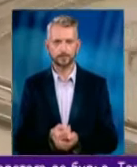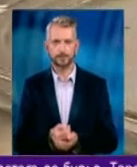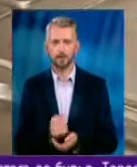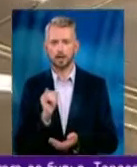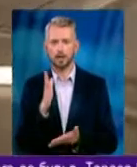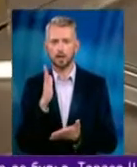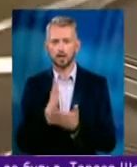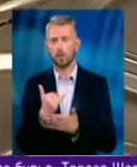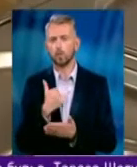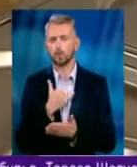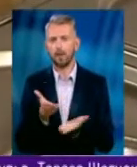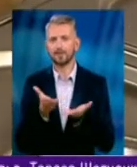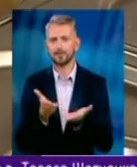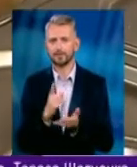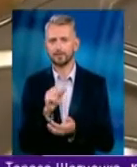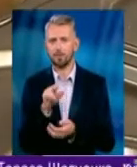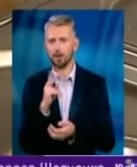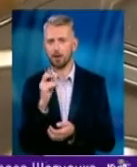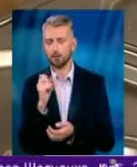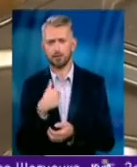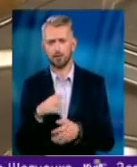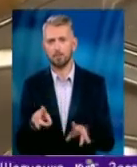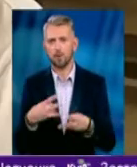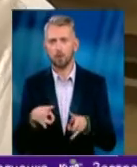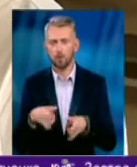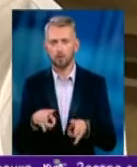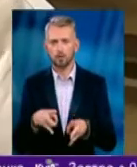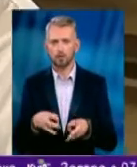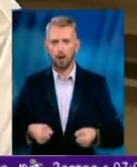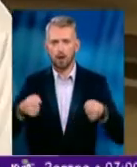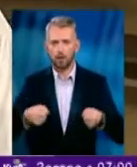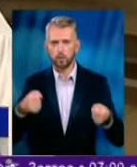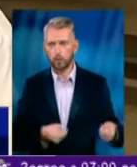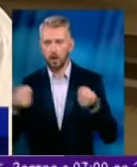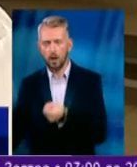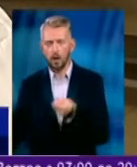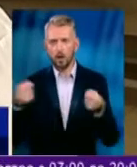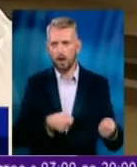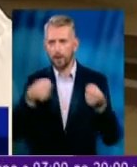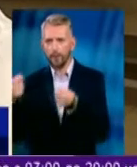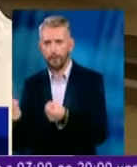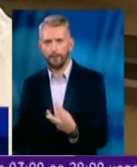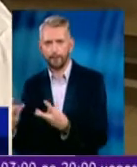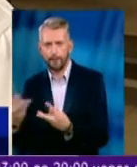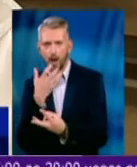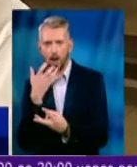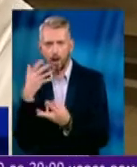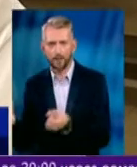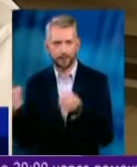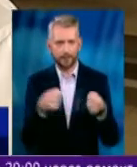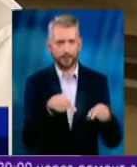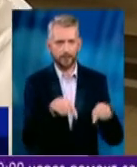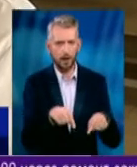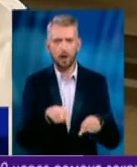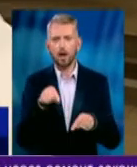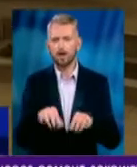І є у нас запіканка. Нам не треба бігати з цими кастрюлями туди, то розігрій, то постав сюди. А так